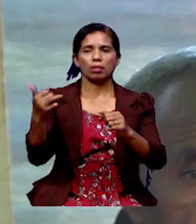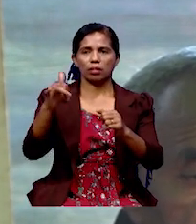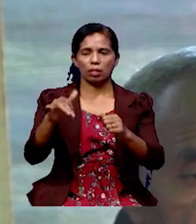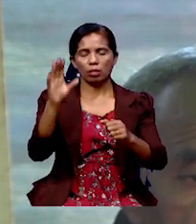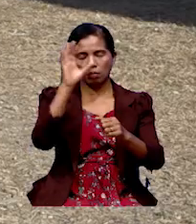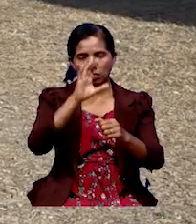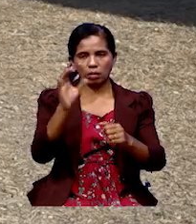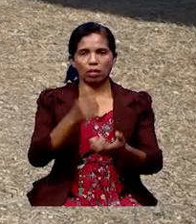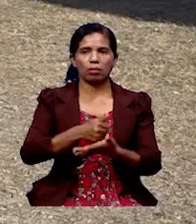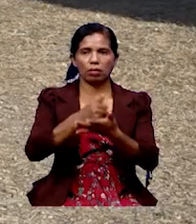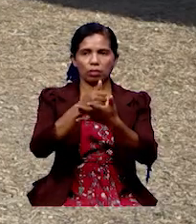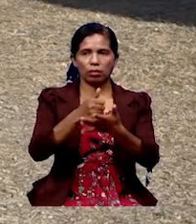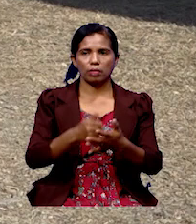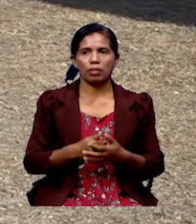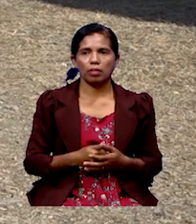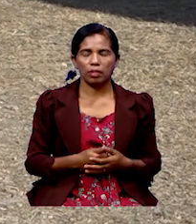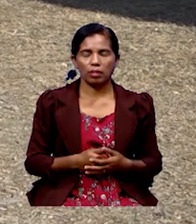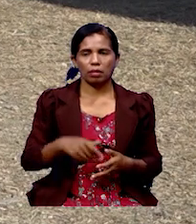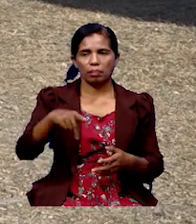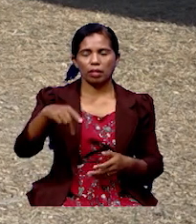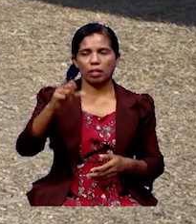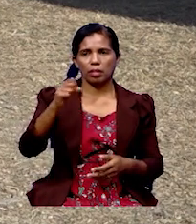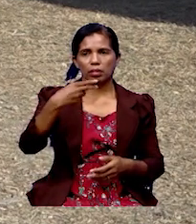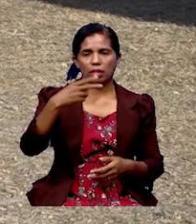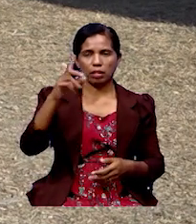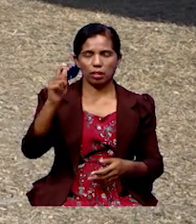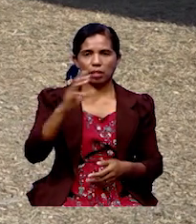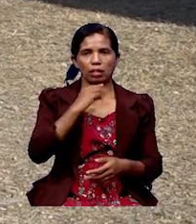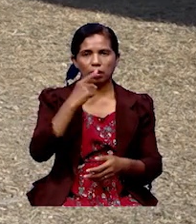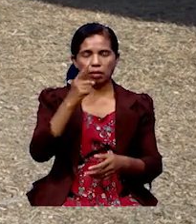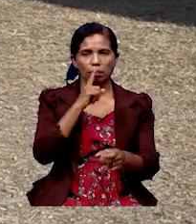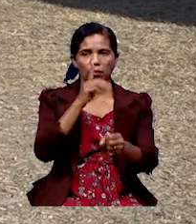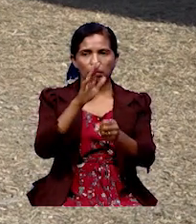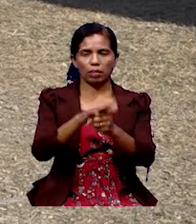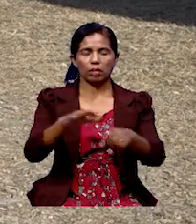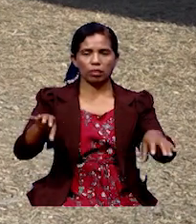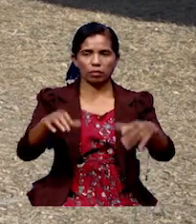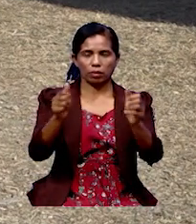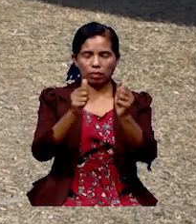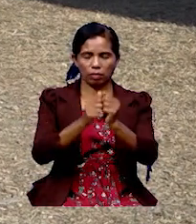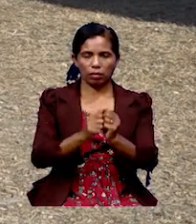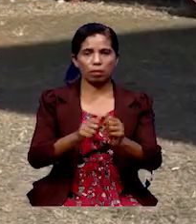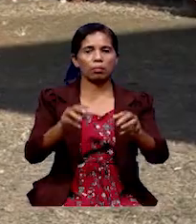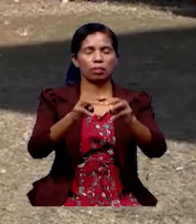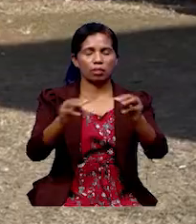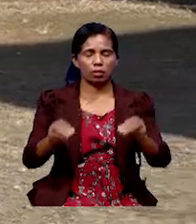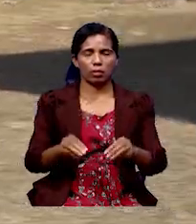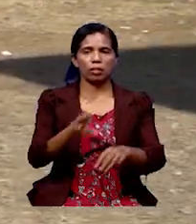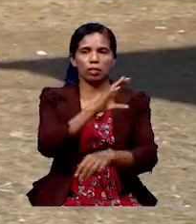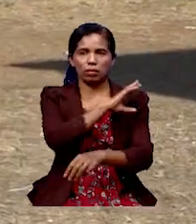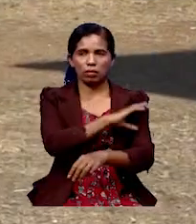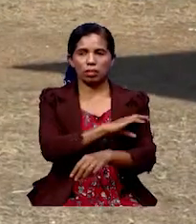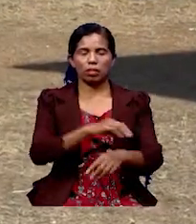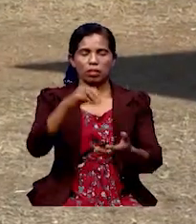resolve problem. Koordinador Jeral PSAT Alfredo Suarez Fernandez promete se serviço a mutu ko autoridade lokal no segurança ho di